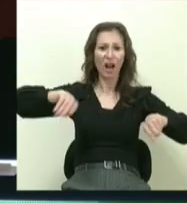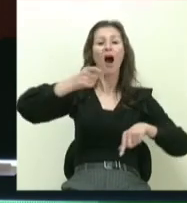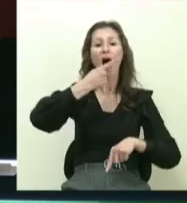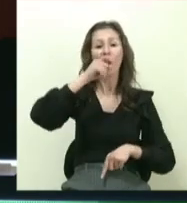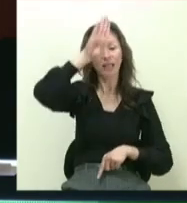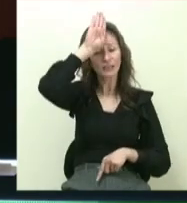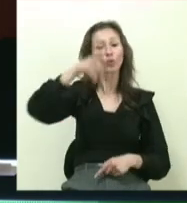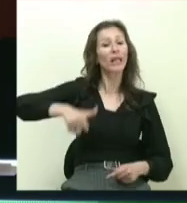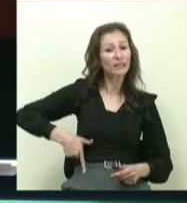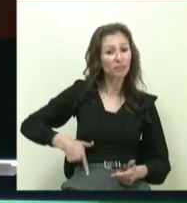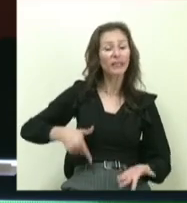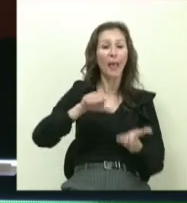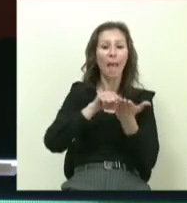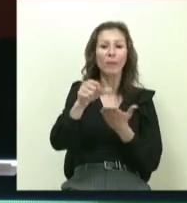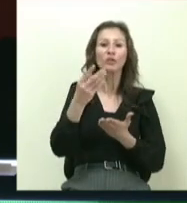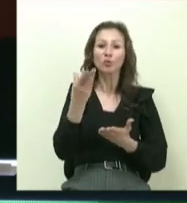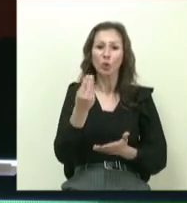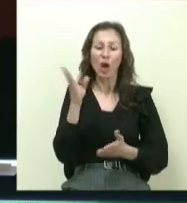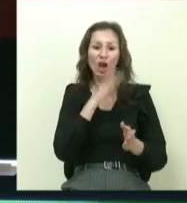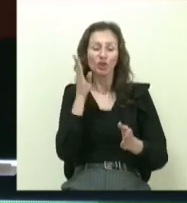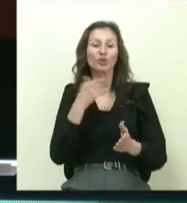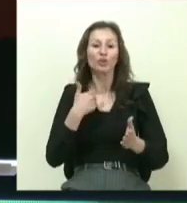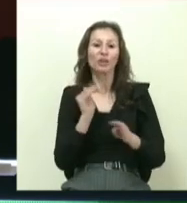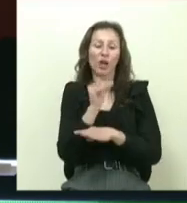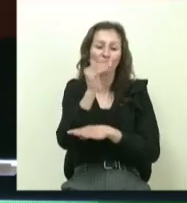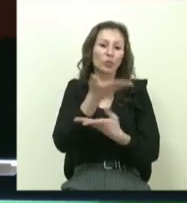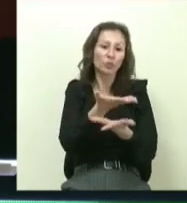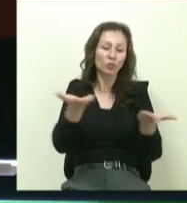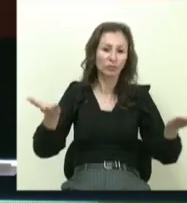İstanbul İzmir Hepimiz acı acı yaşıyoruz